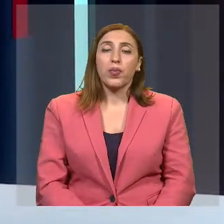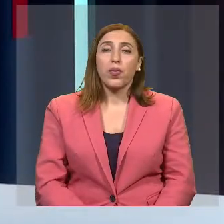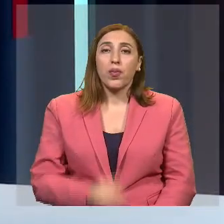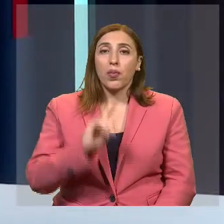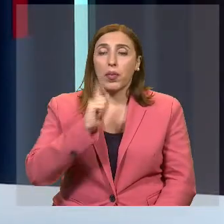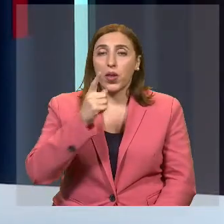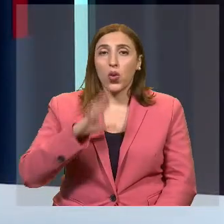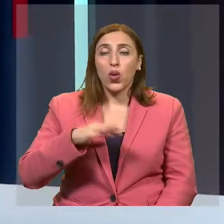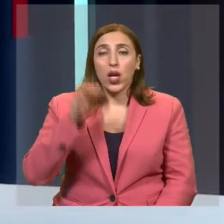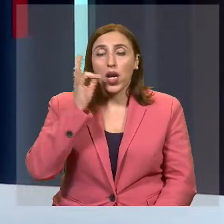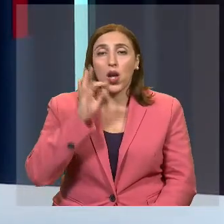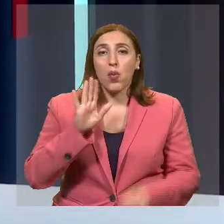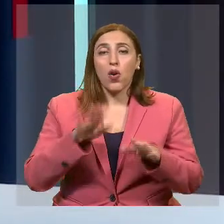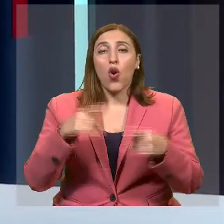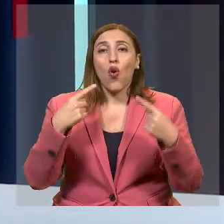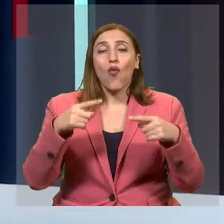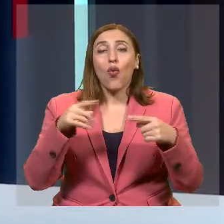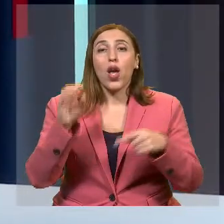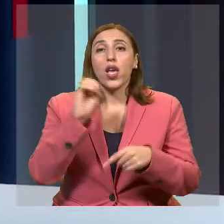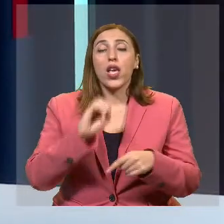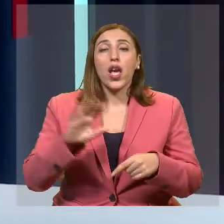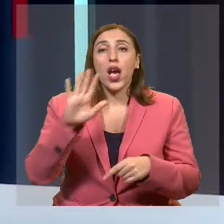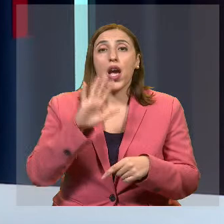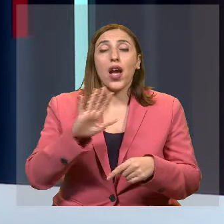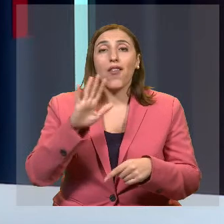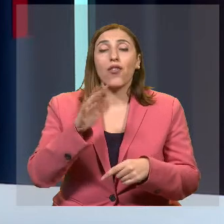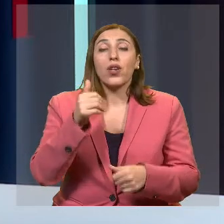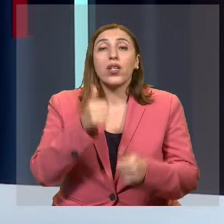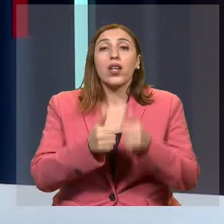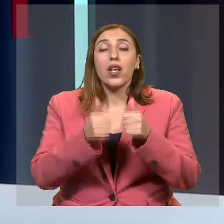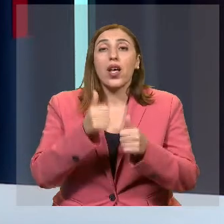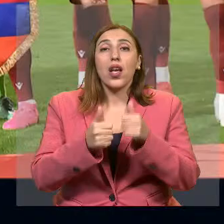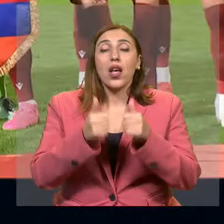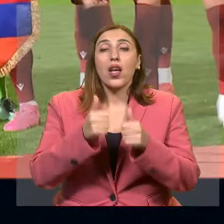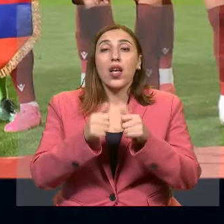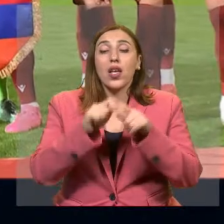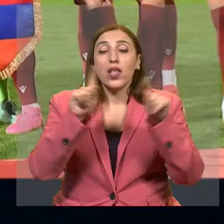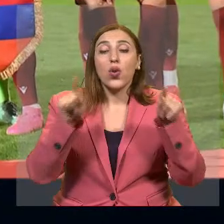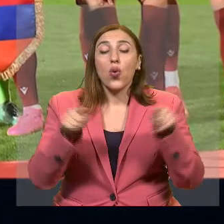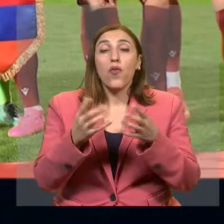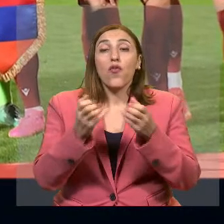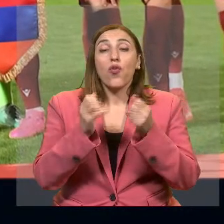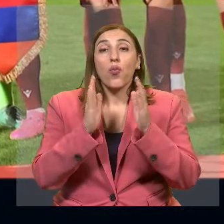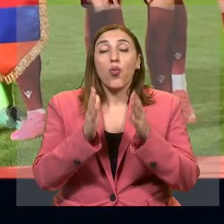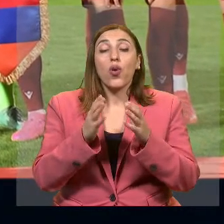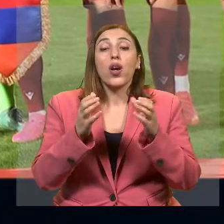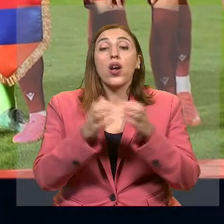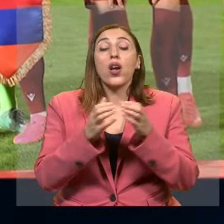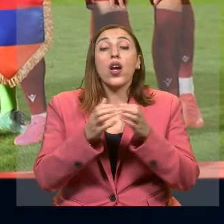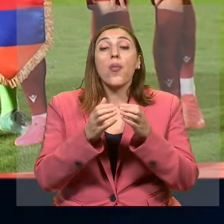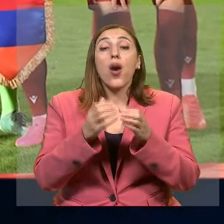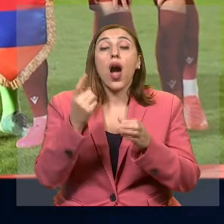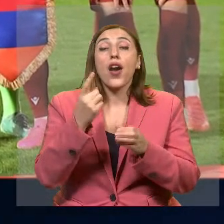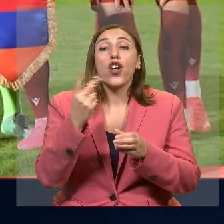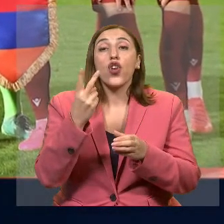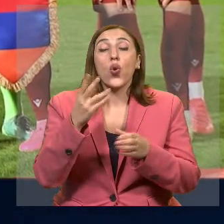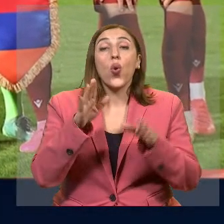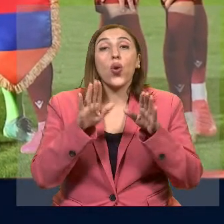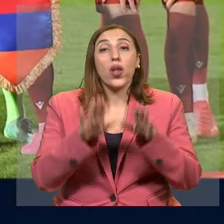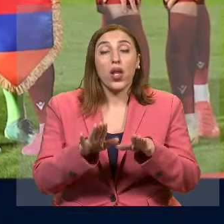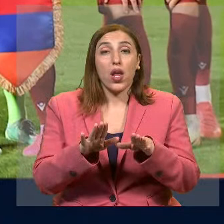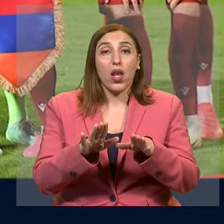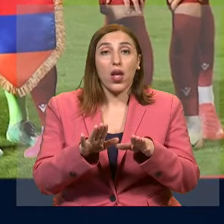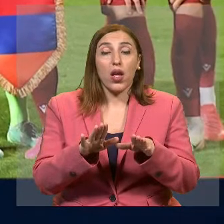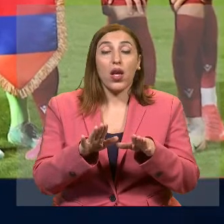Հաջորդ տարի Գերմանիայում կայանալիք ֆուտբոլի Եվրոպայի առաջնության ուղեգիր կնվաճեն խմբերում առաջին երկու տեղերը զբաղեցրած